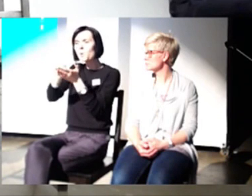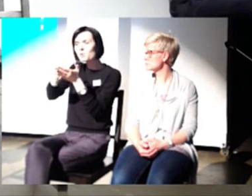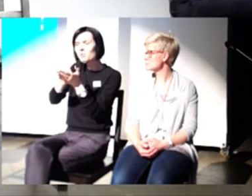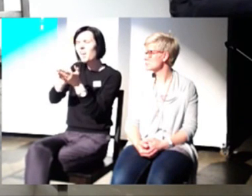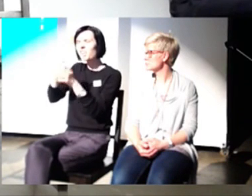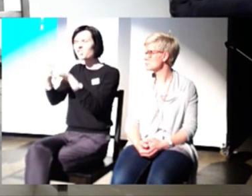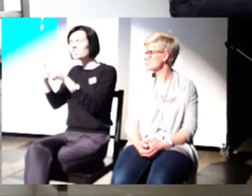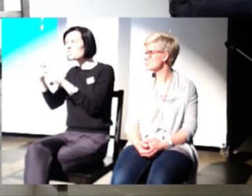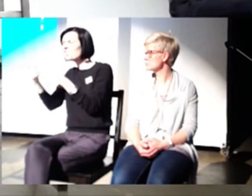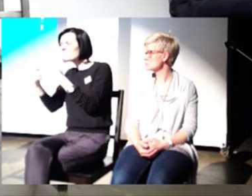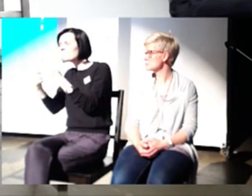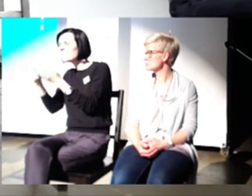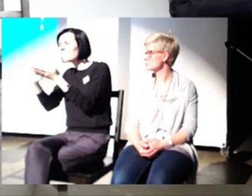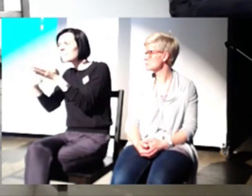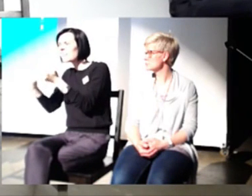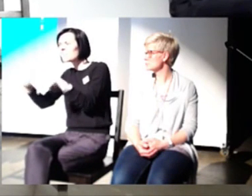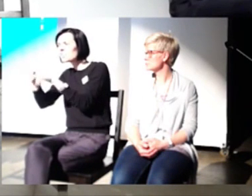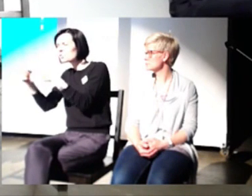puutteelliseksi.